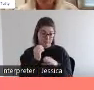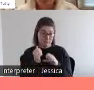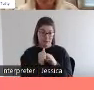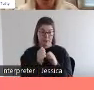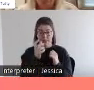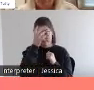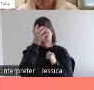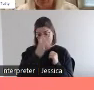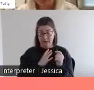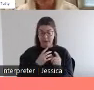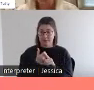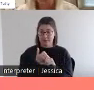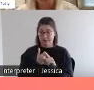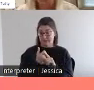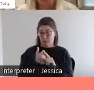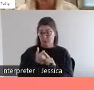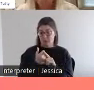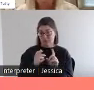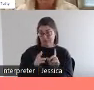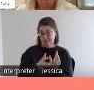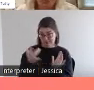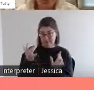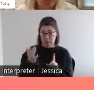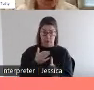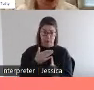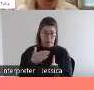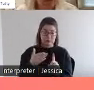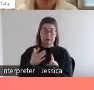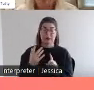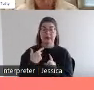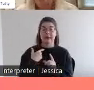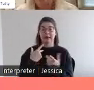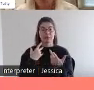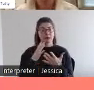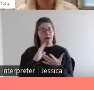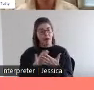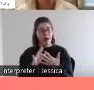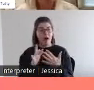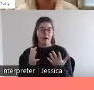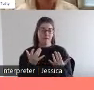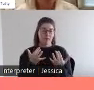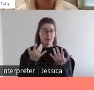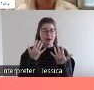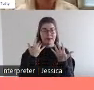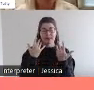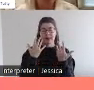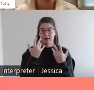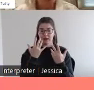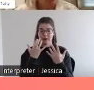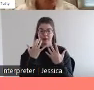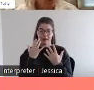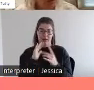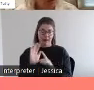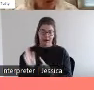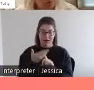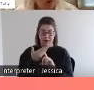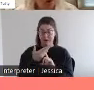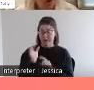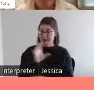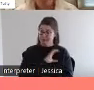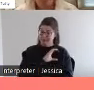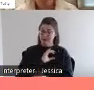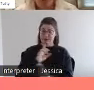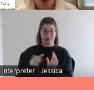Ceux d'entre vous qui ont travaillé avec des hommes qui sont abusifs, souvent, ils peuvent être charismatiques. Ils